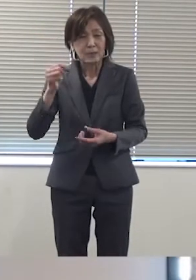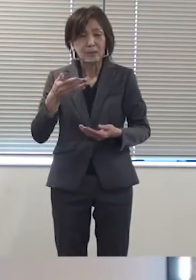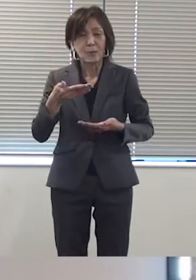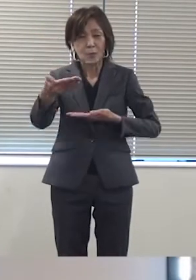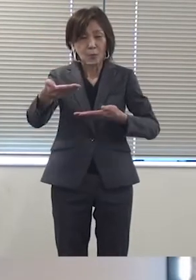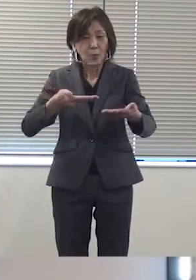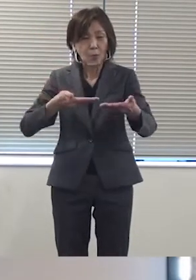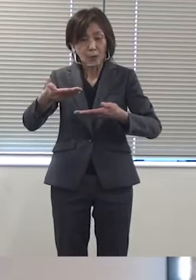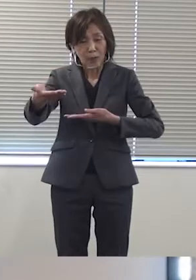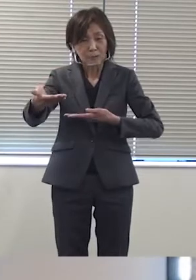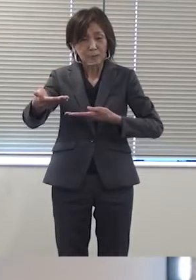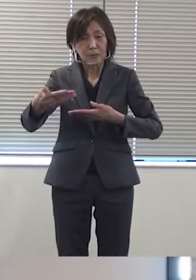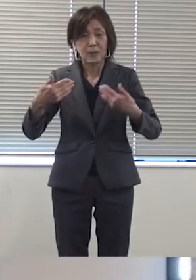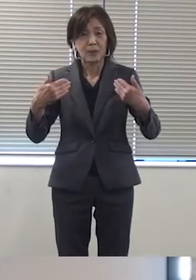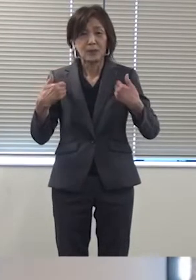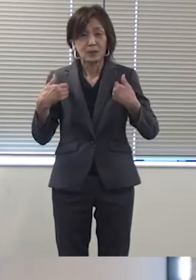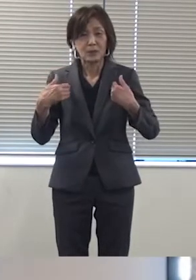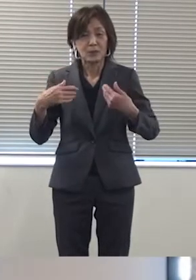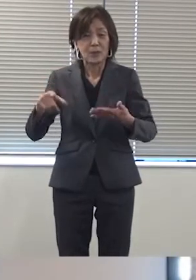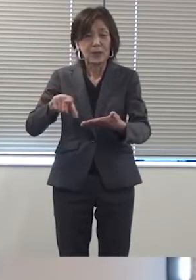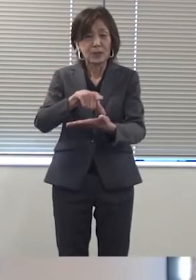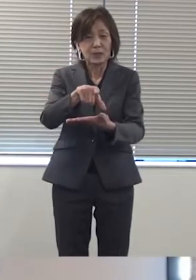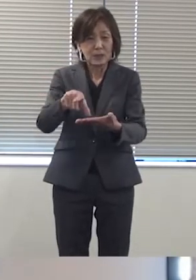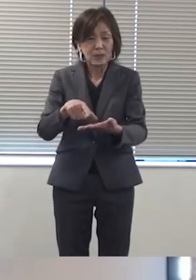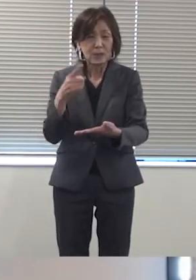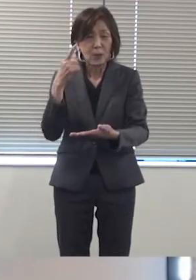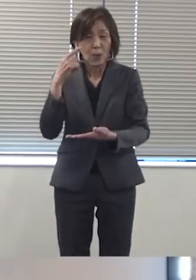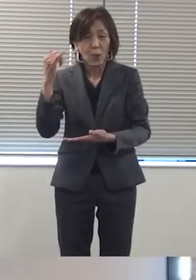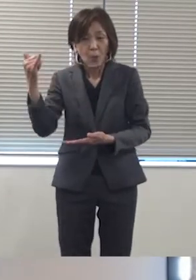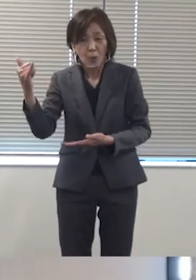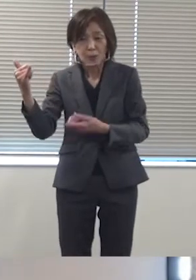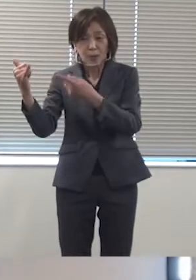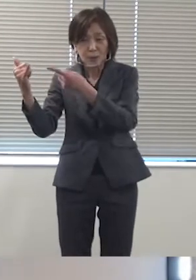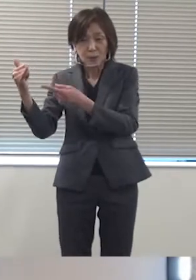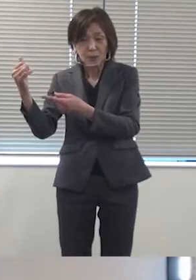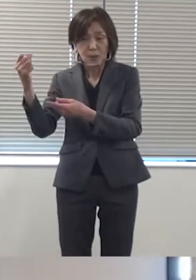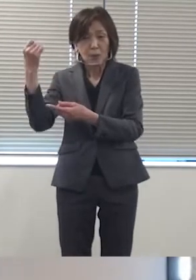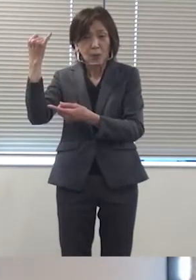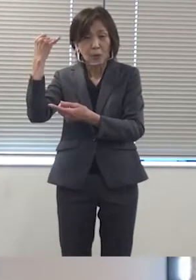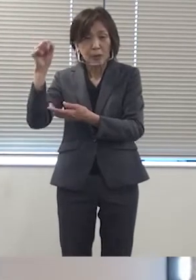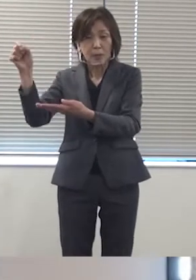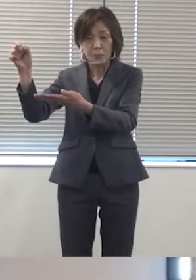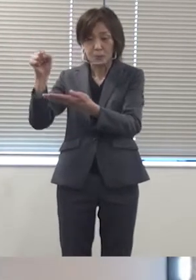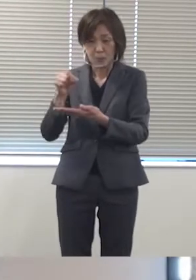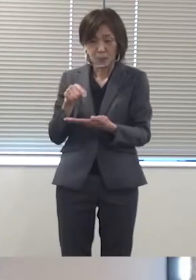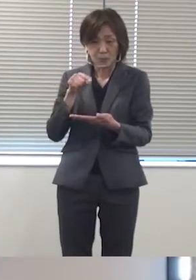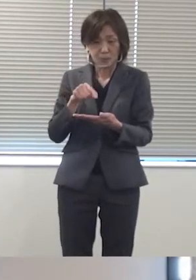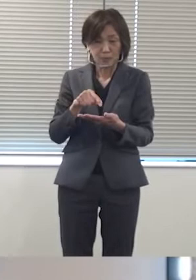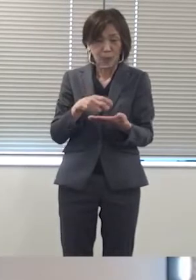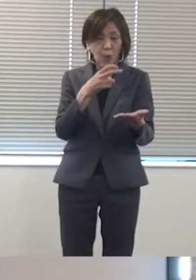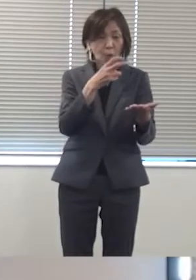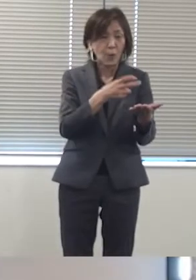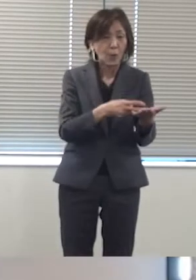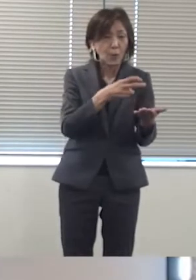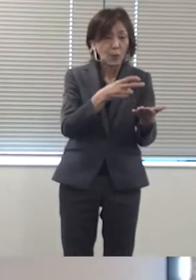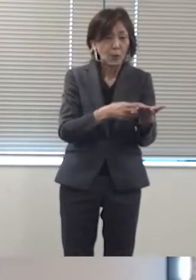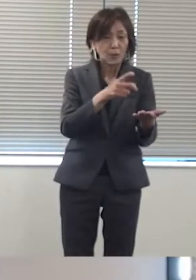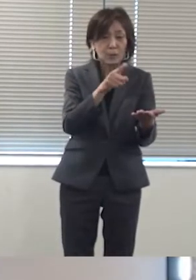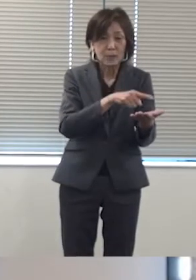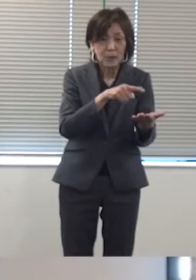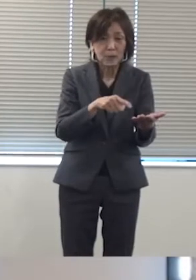法人との考え方がやっぱり違う場合もあるので、法人としての経営が降りたとかいう場合もあるので、まあ、そういうことを含め